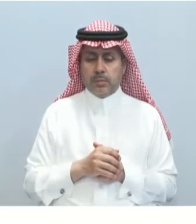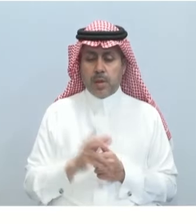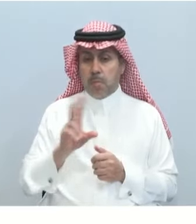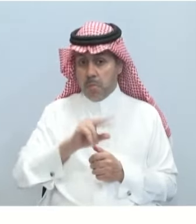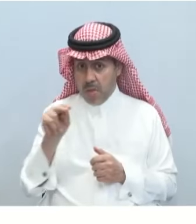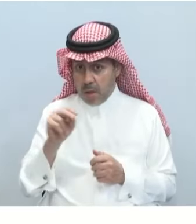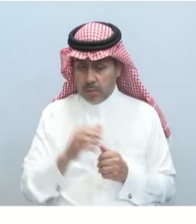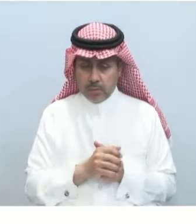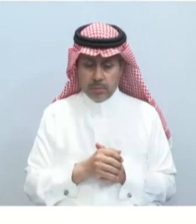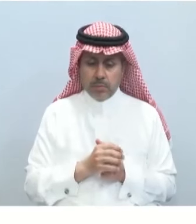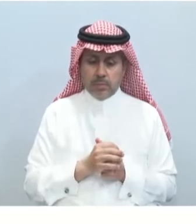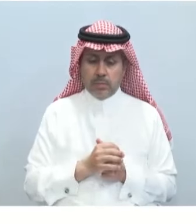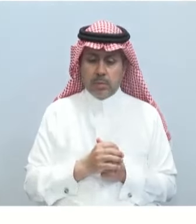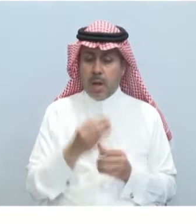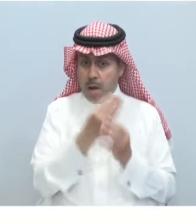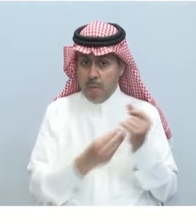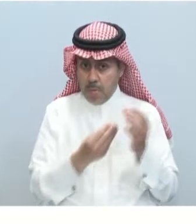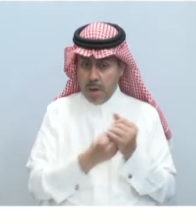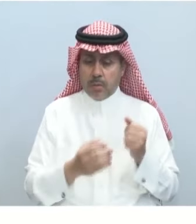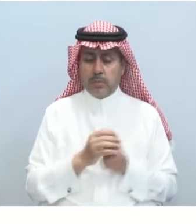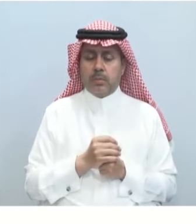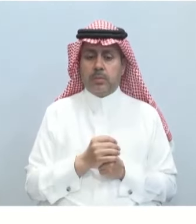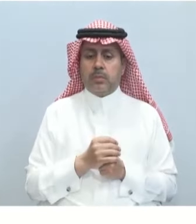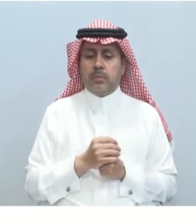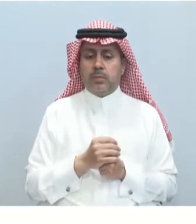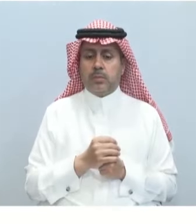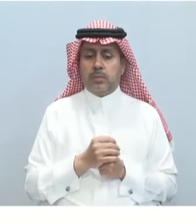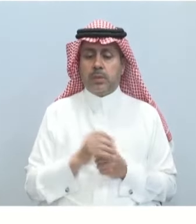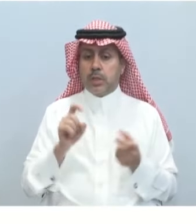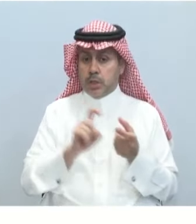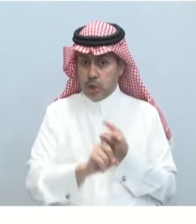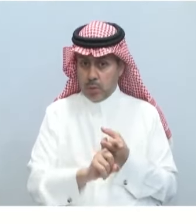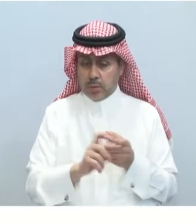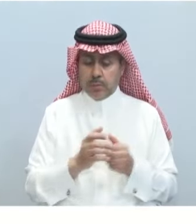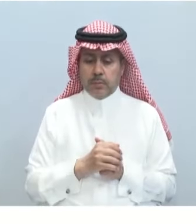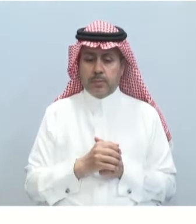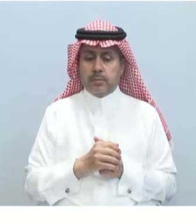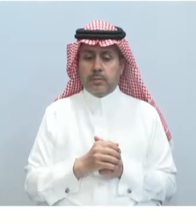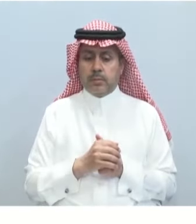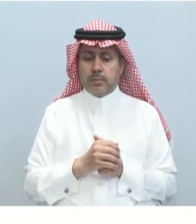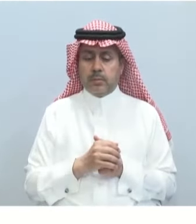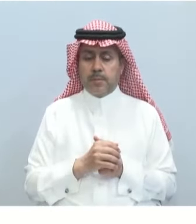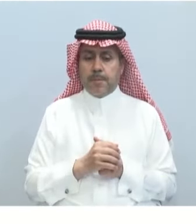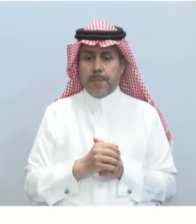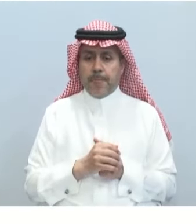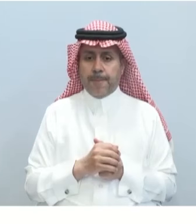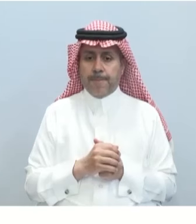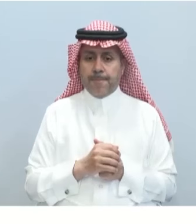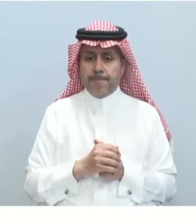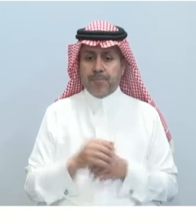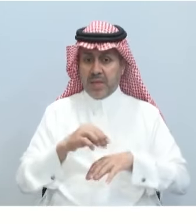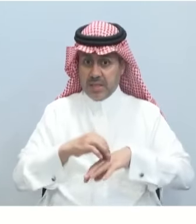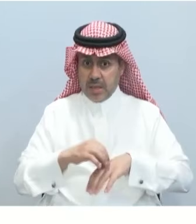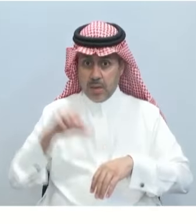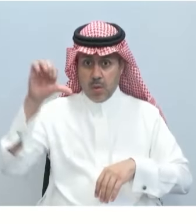ذلك مثلا الابناء من ذلك الزوجه وغير ذلك اذا كان ايضا انسان